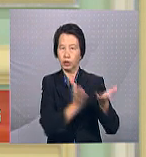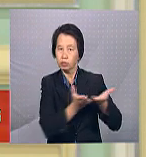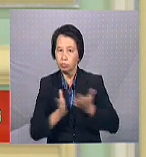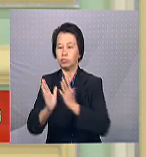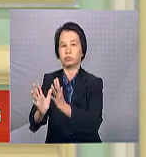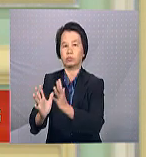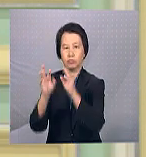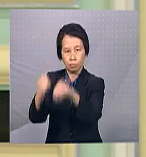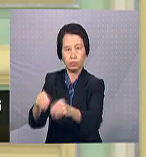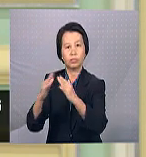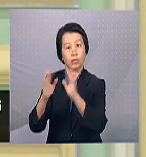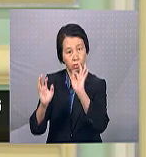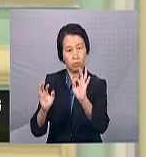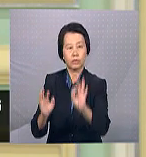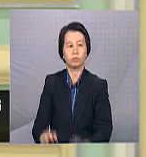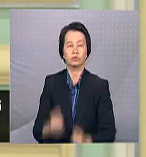ialah